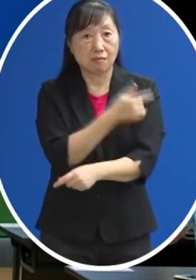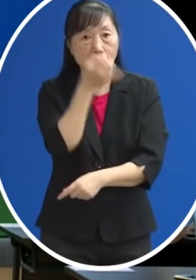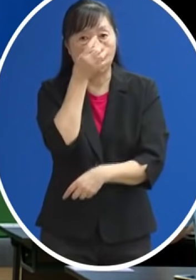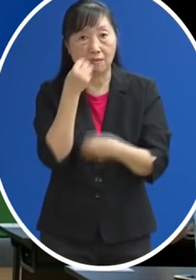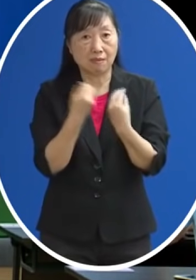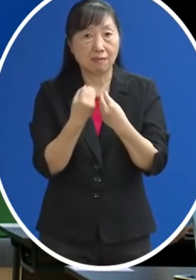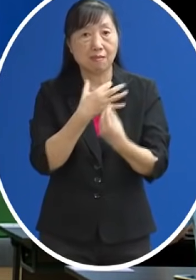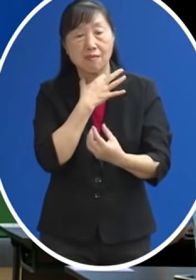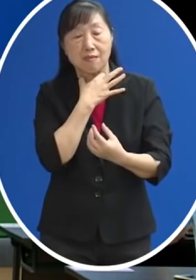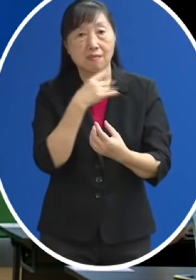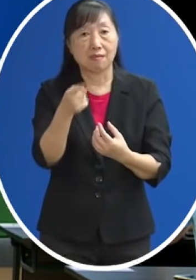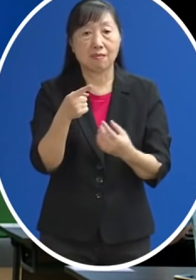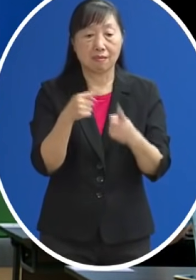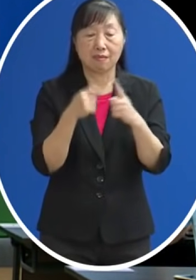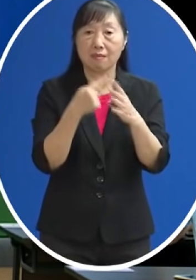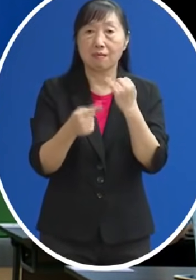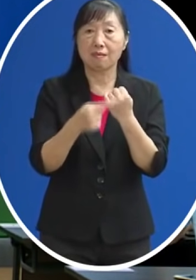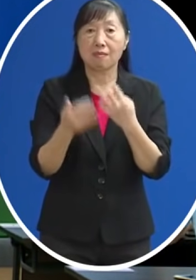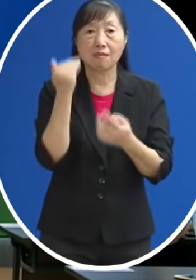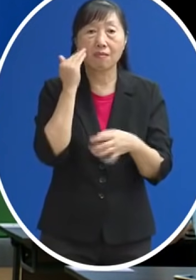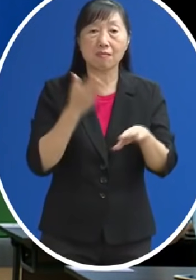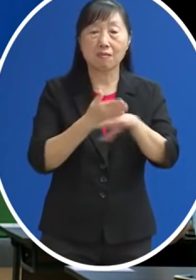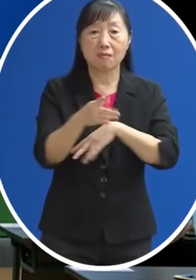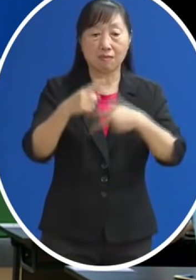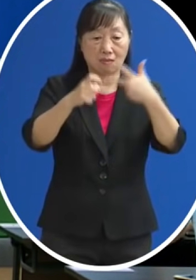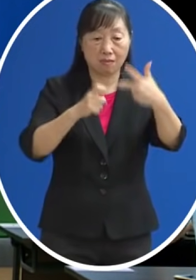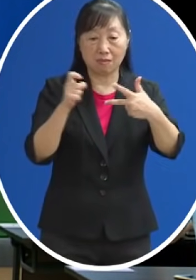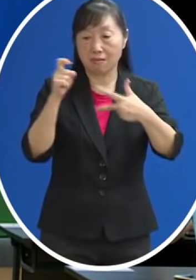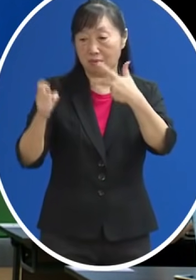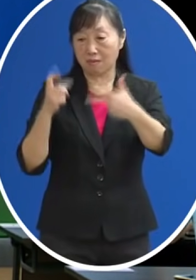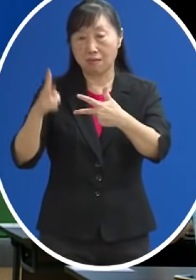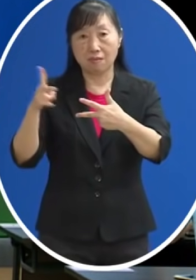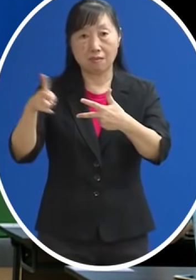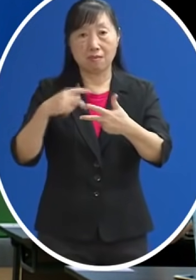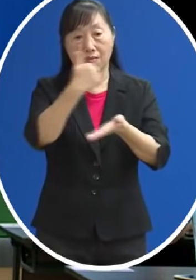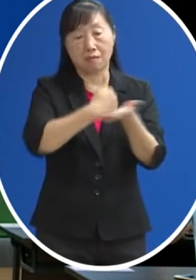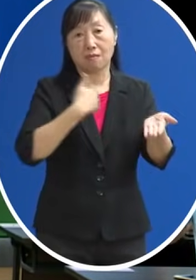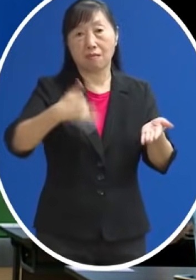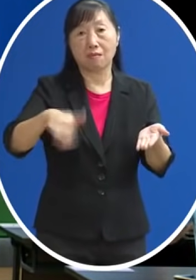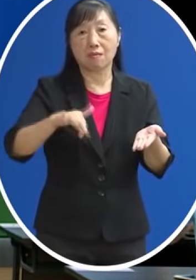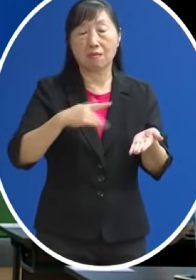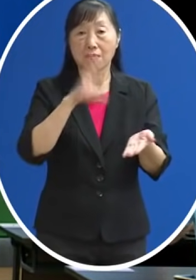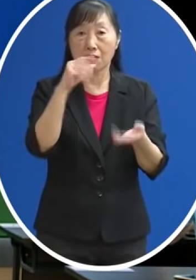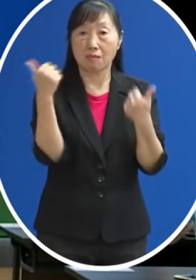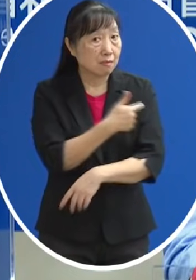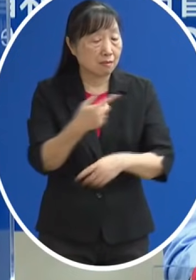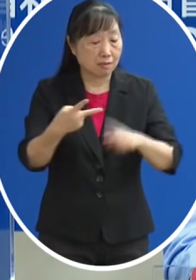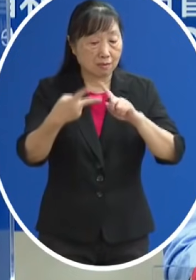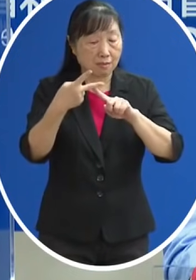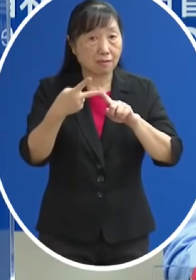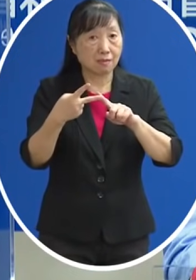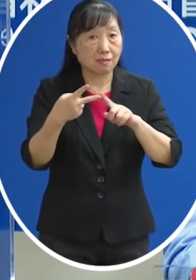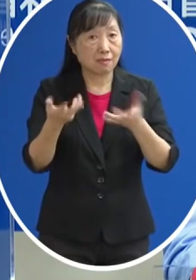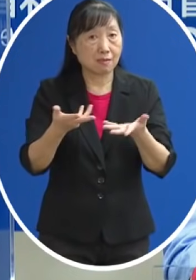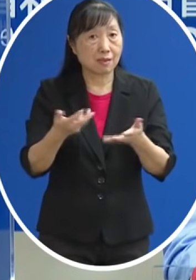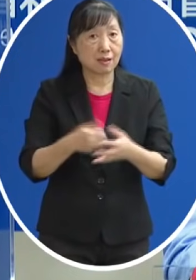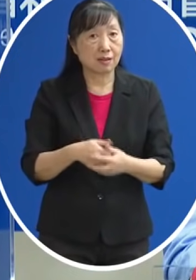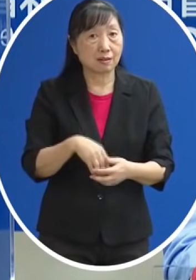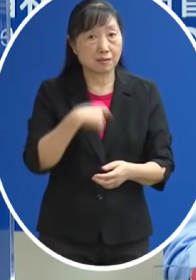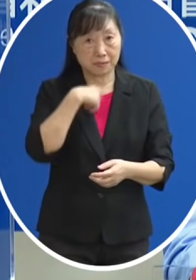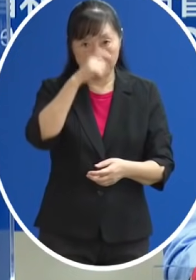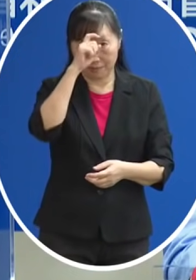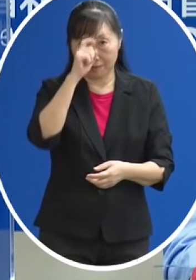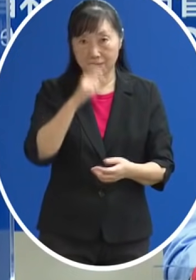少？那未来如果超过10到12周莫德纳还没有进来，我们有替代方案吗？ 第二剂我们当然希